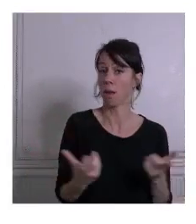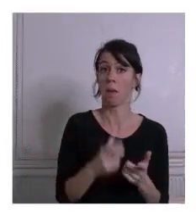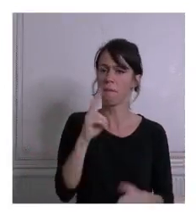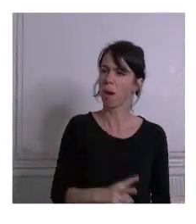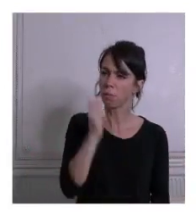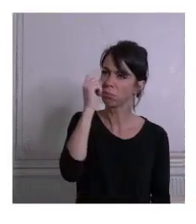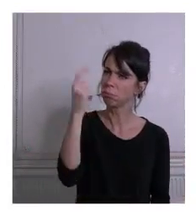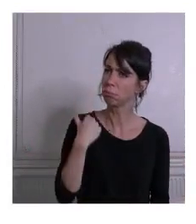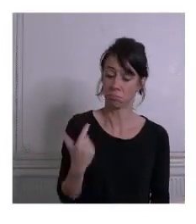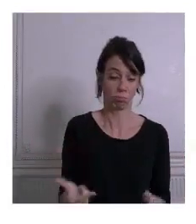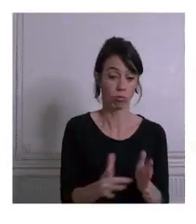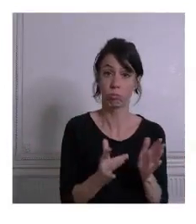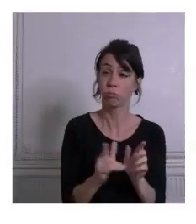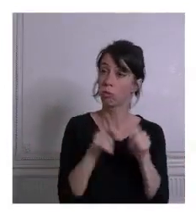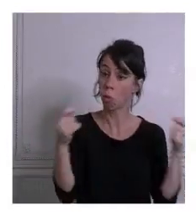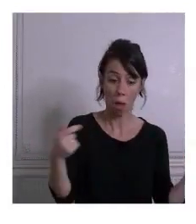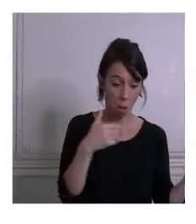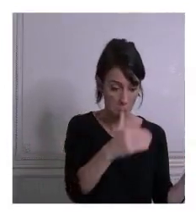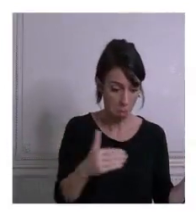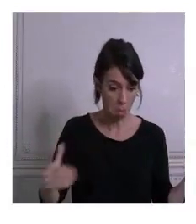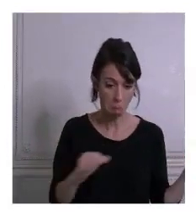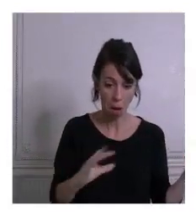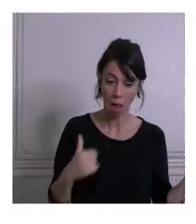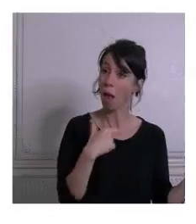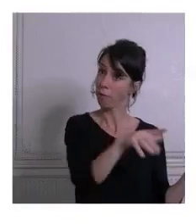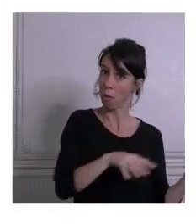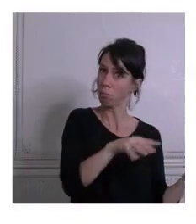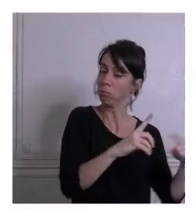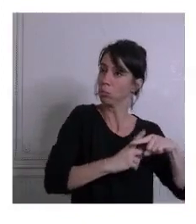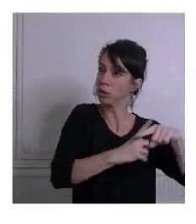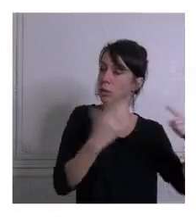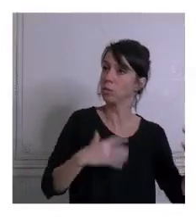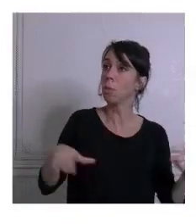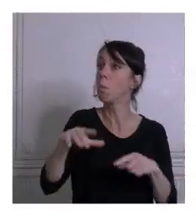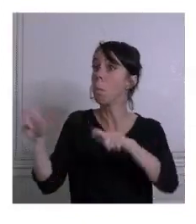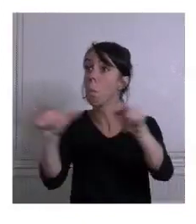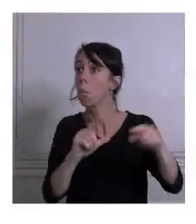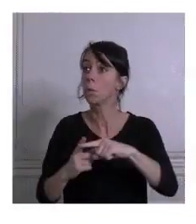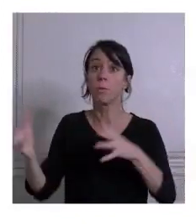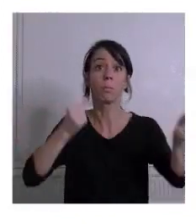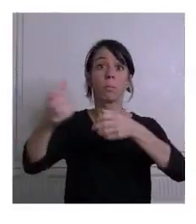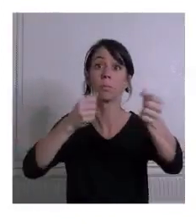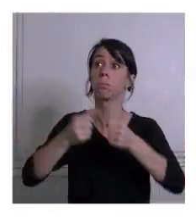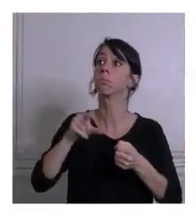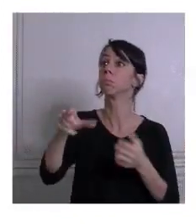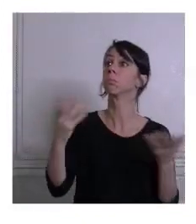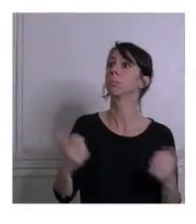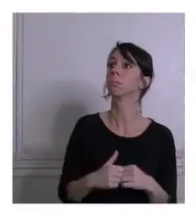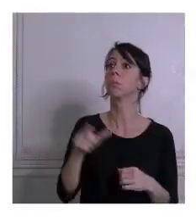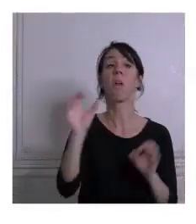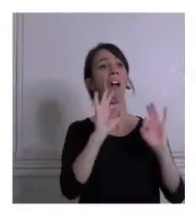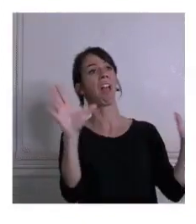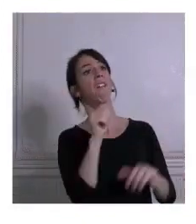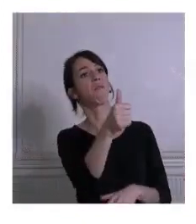ravi. Par contre, vous savez qu'il y a énormément de communes qui demandent à l'État de, justement de s'impliquer clairement sur le bouclier tarifaire de façon à ce que